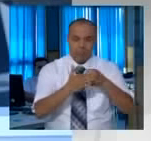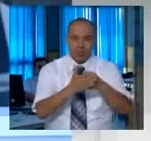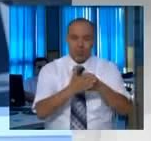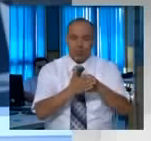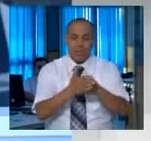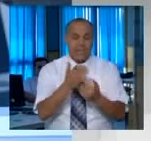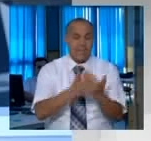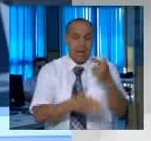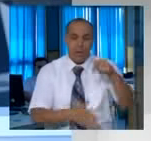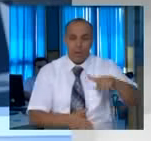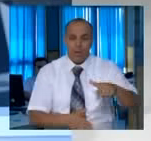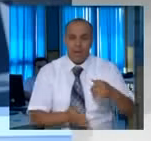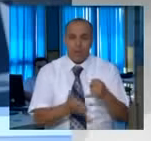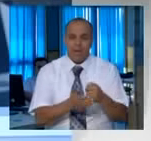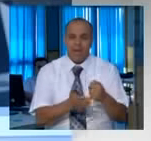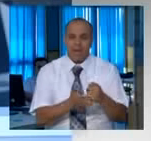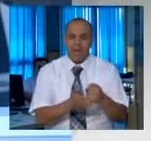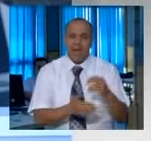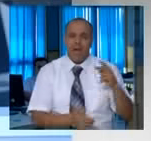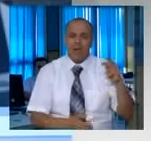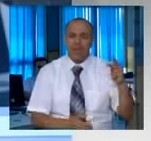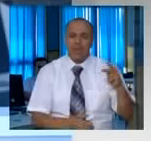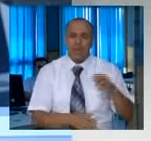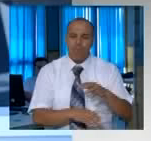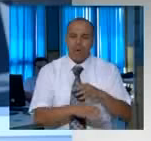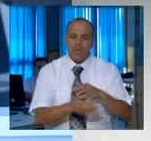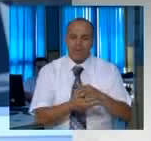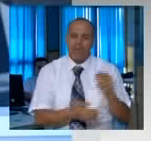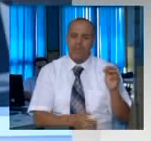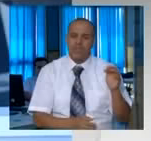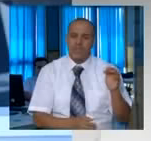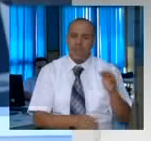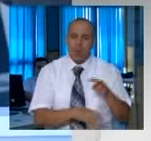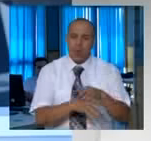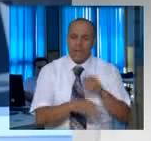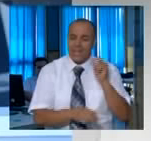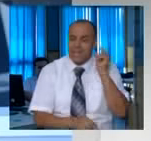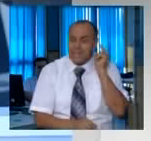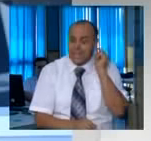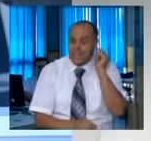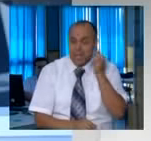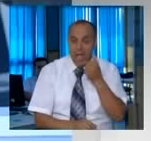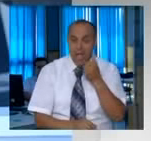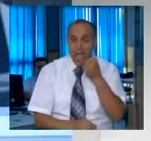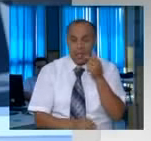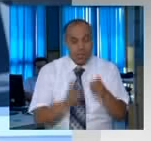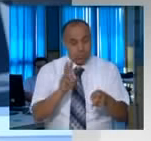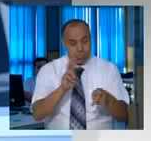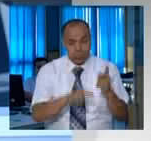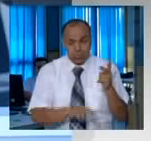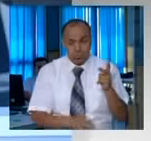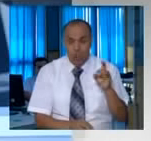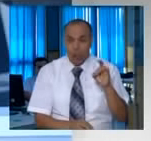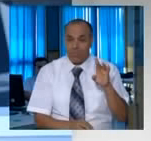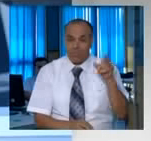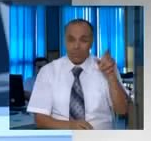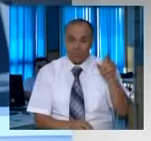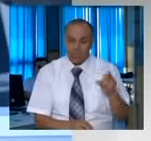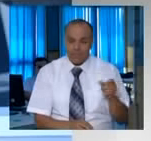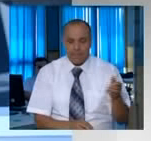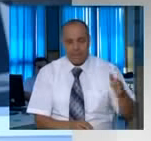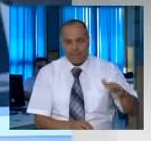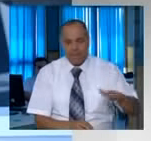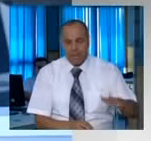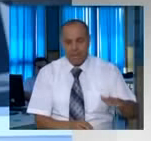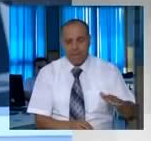جد صباح اليوم بمنطقة حمودة من معتمدية فوسانة من ولاية القصرين قد ارتفعت إلى 15 حالة وفاة،